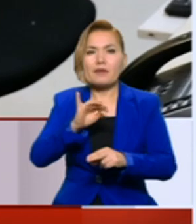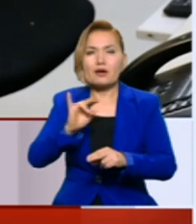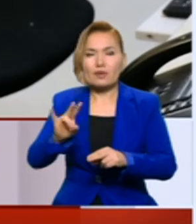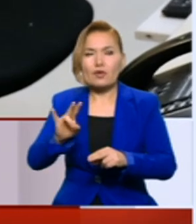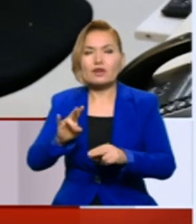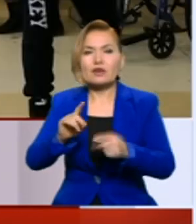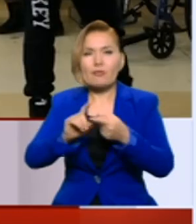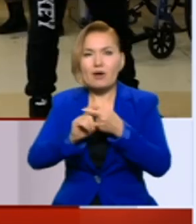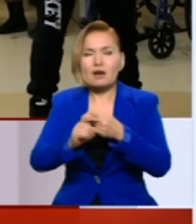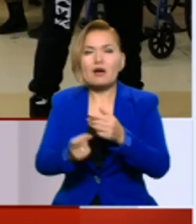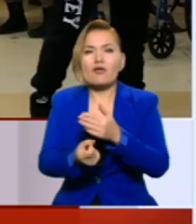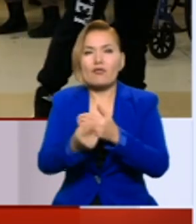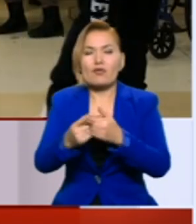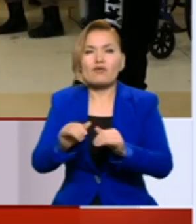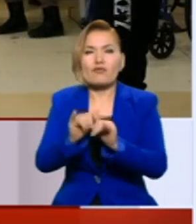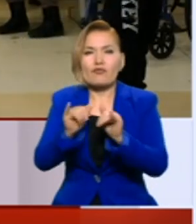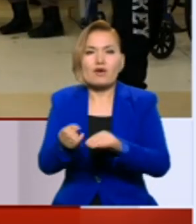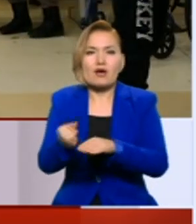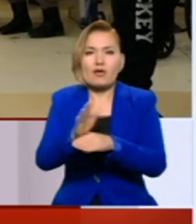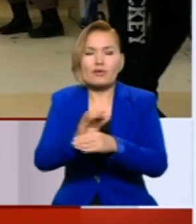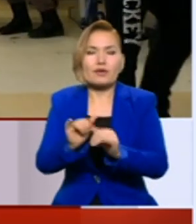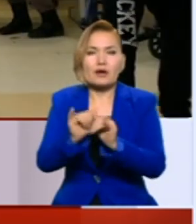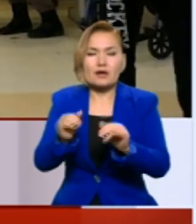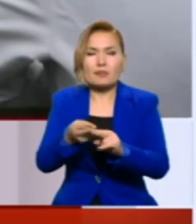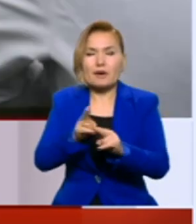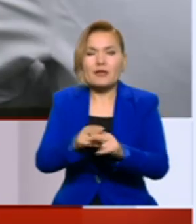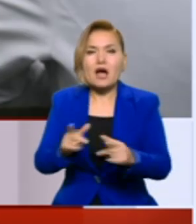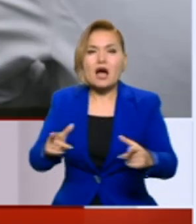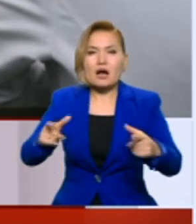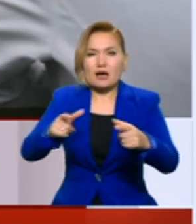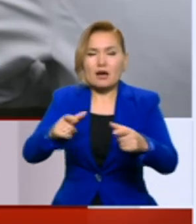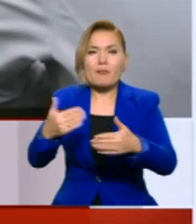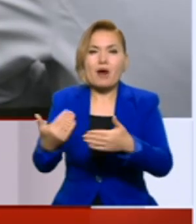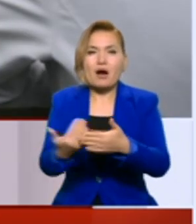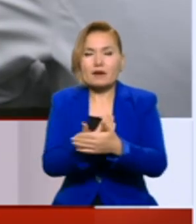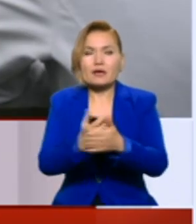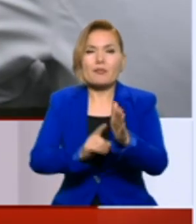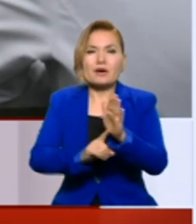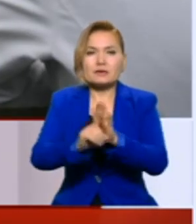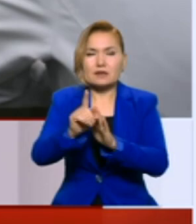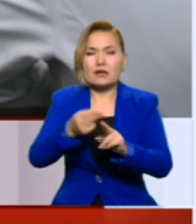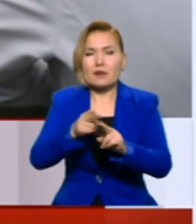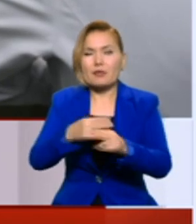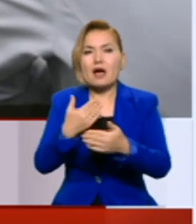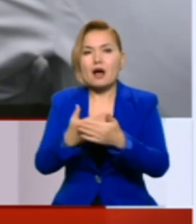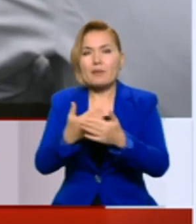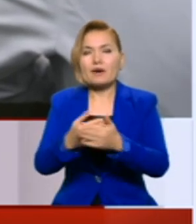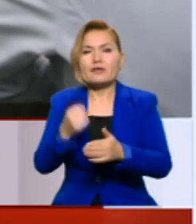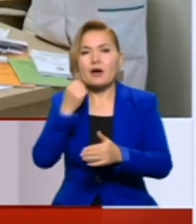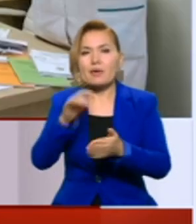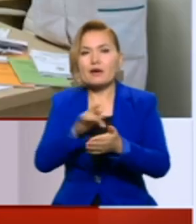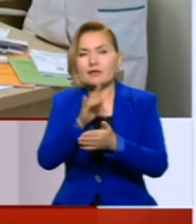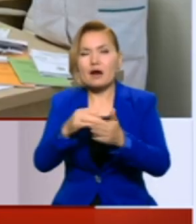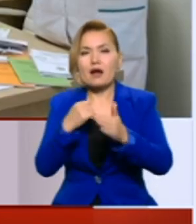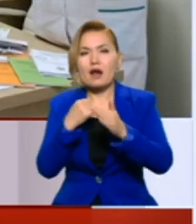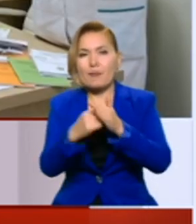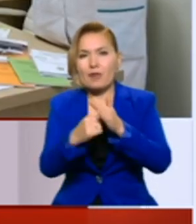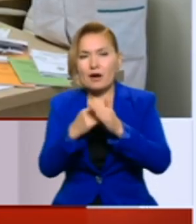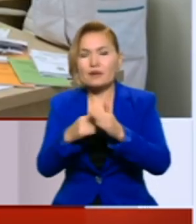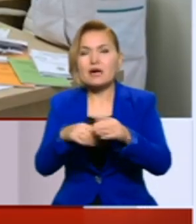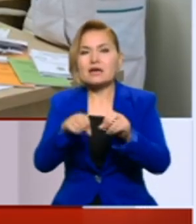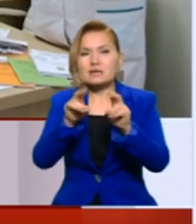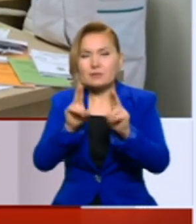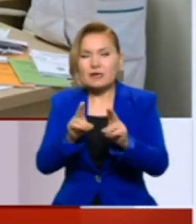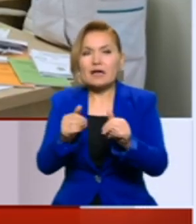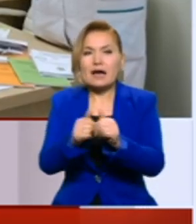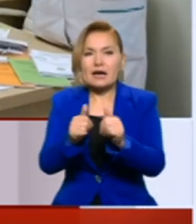жаңа нұсқаларының таралуы себеп. Сондықтан елде карантиндік шаралар қайтадан қолға алынды. Мәселен, Мәскеудегі метролардың жанынан жылжымалы